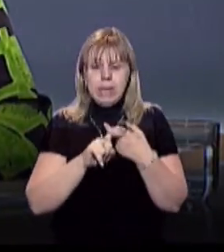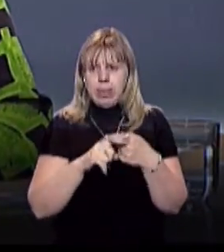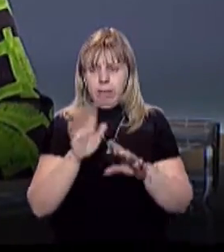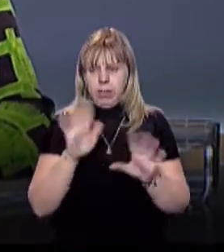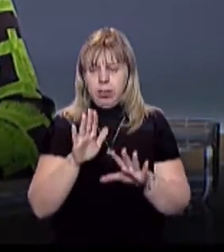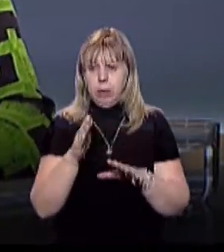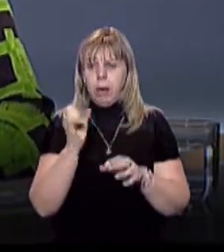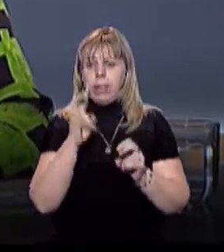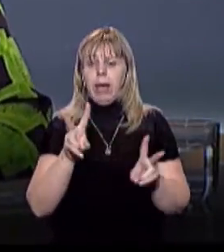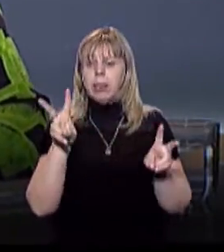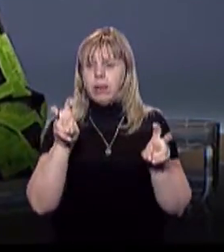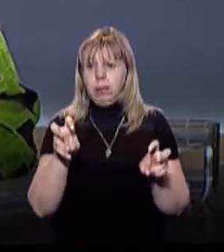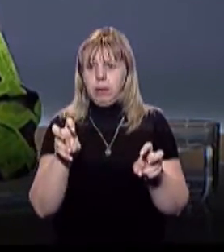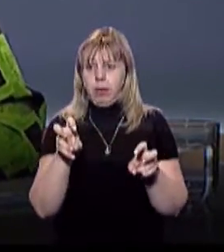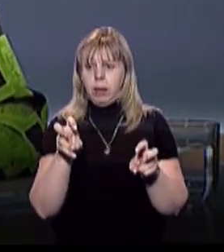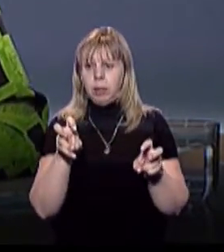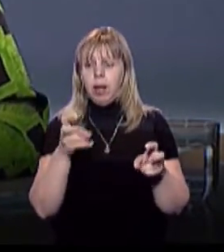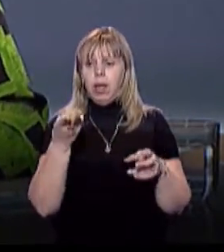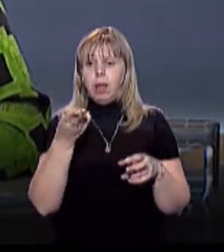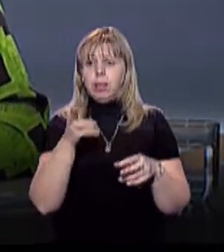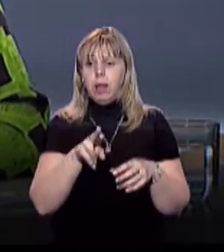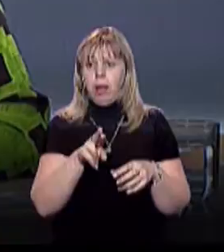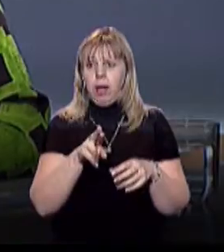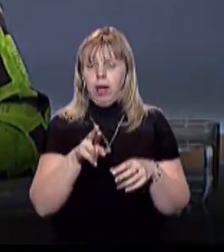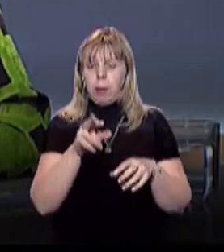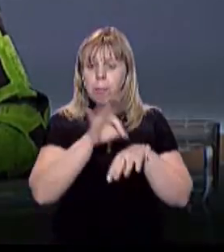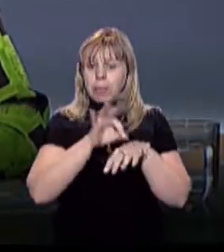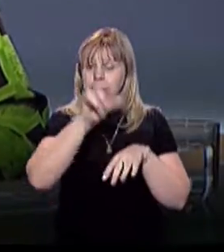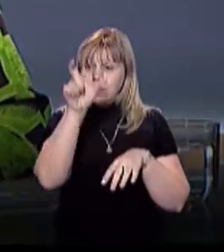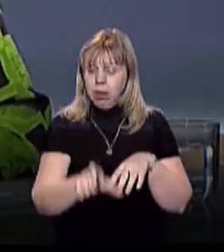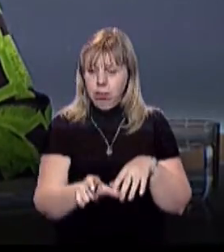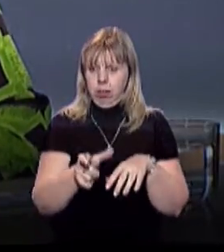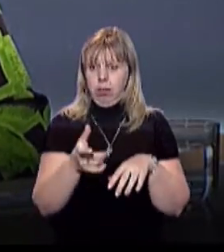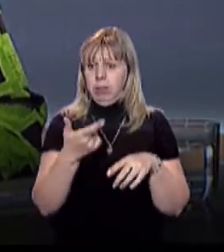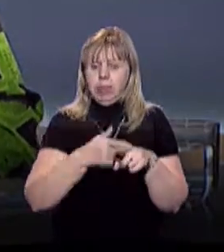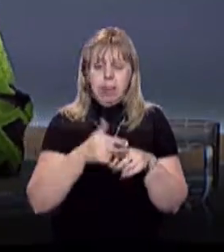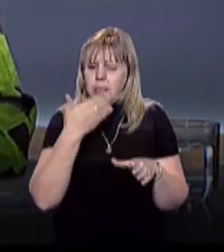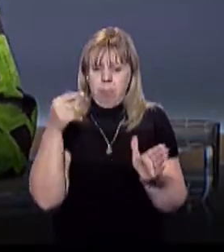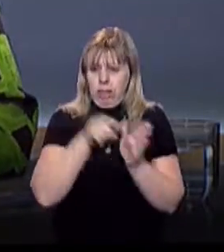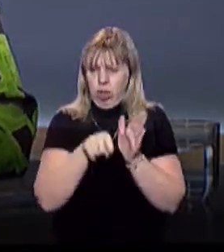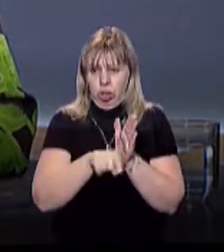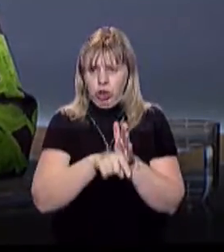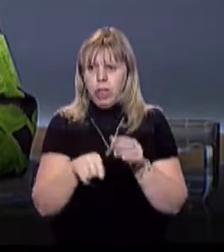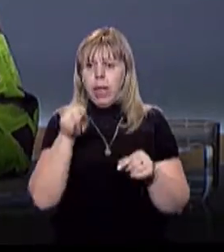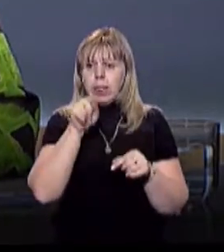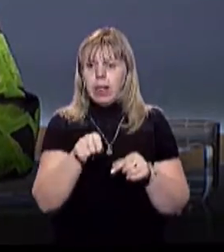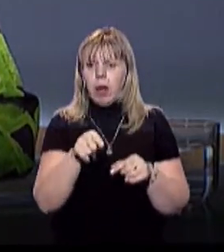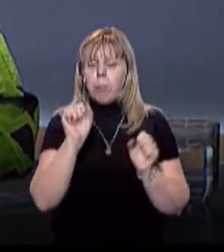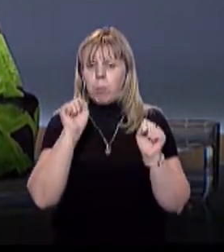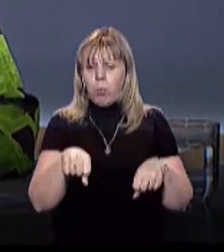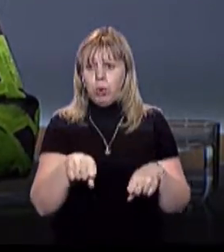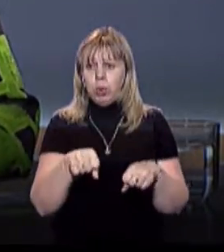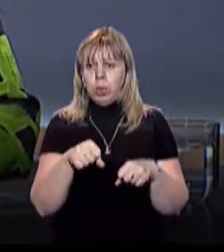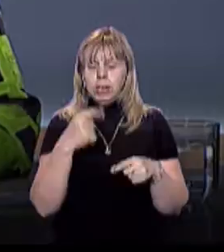вони називаються, для пацієнтів, для хворих це не має значення. Там вони